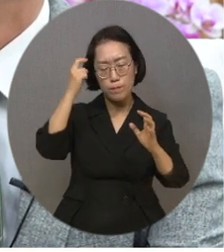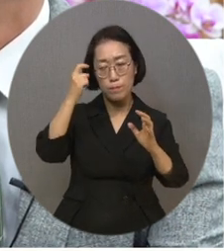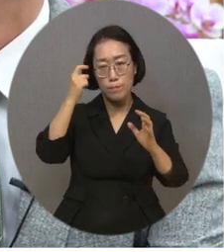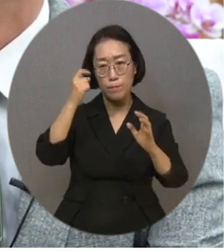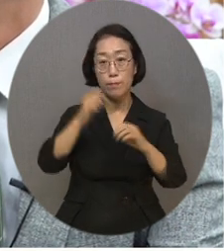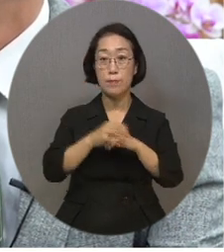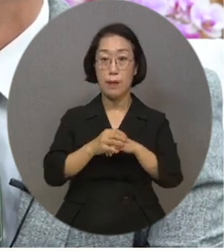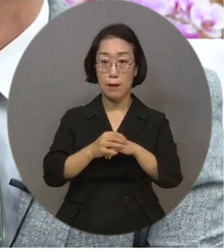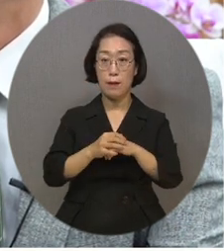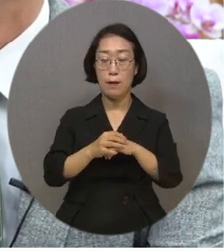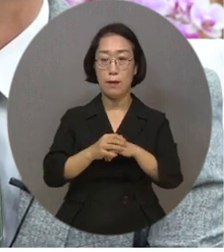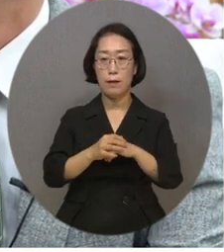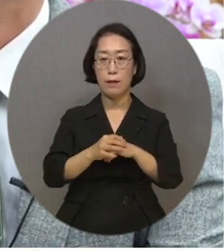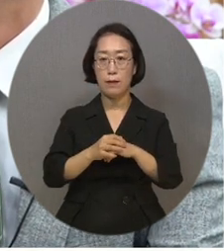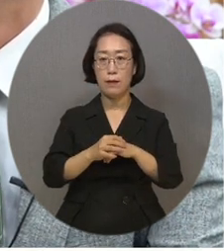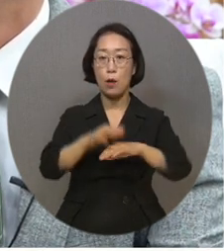하려면은